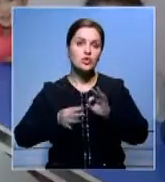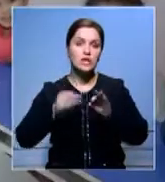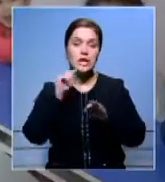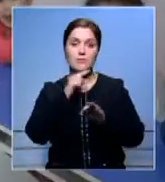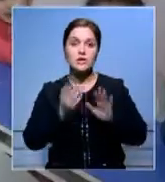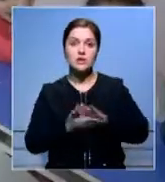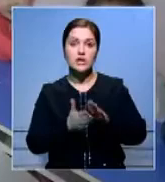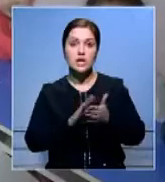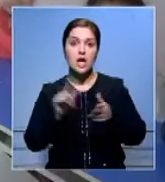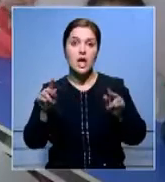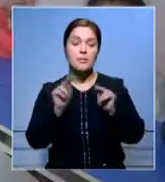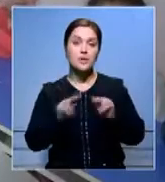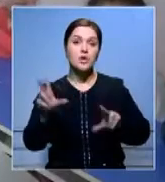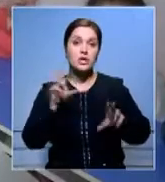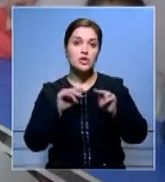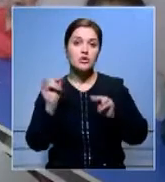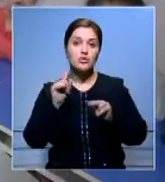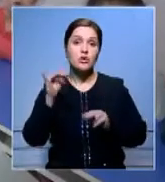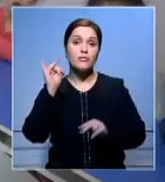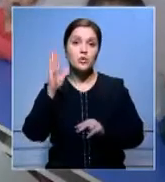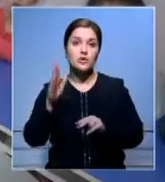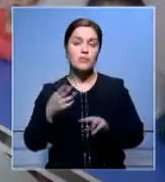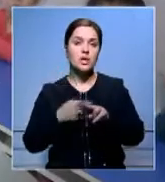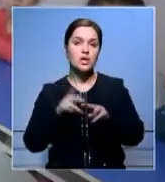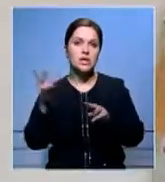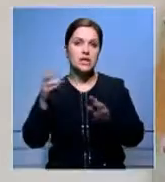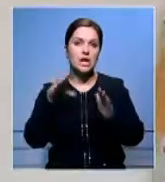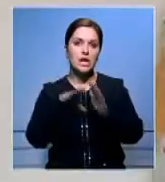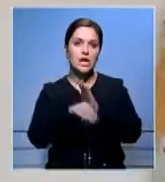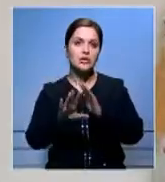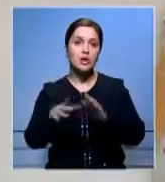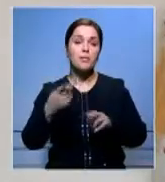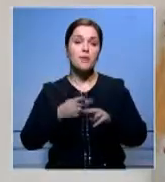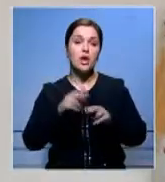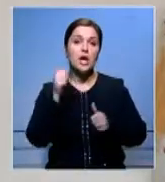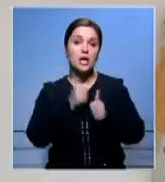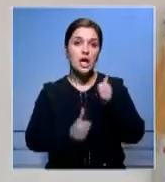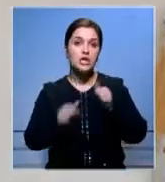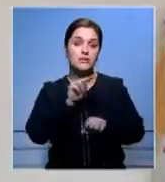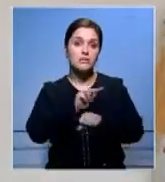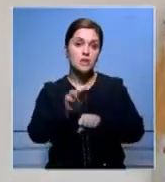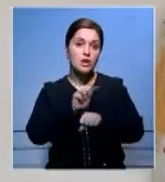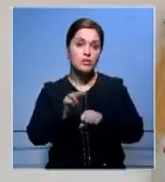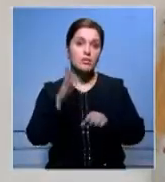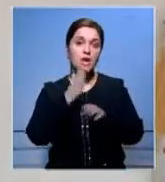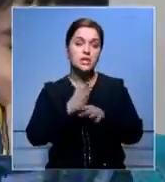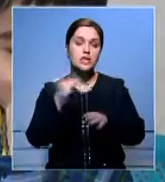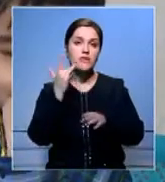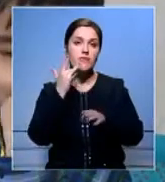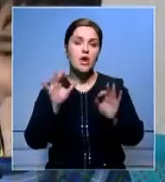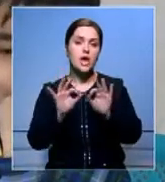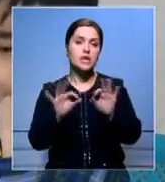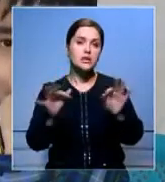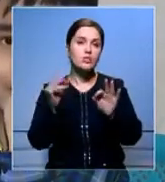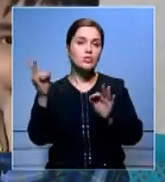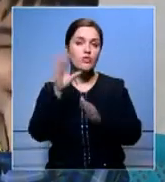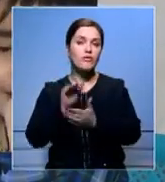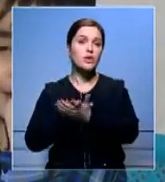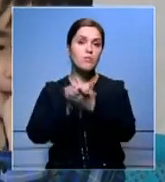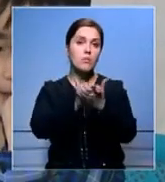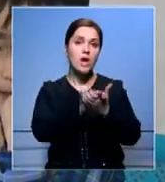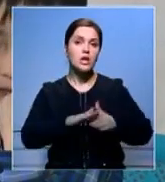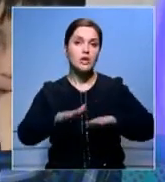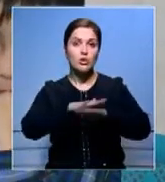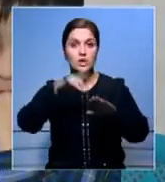сложная экономическая ситуация. Педагог надеется, что и в будущем их это не коснется. Потому на каждом занятии особое внимание рассказам о единстве